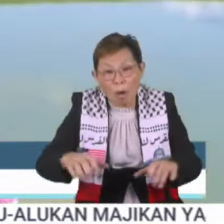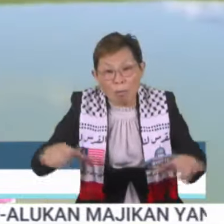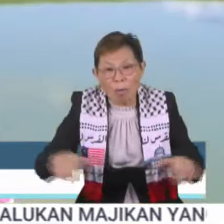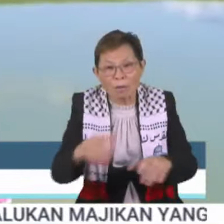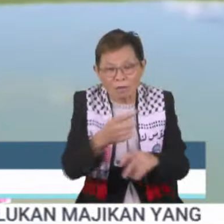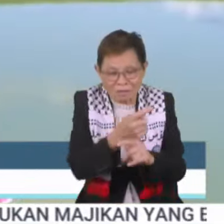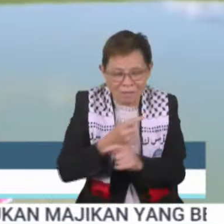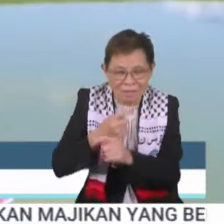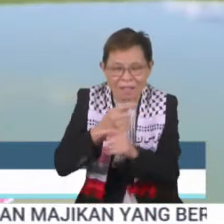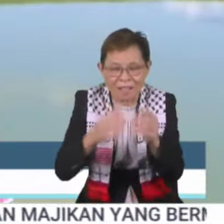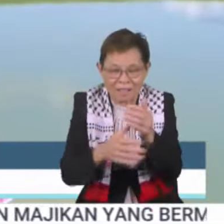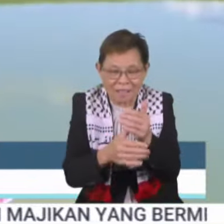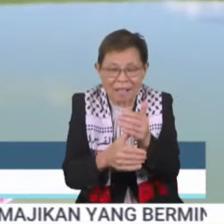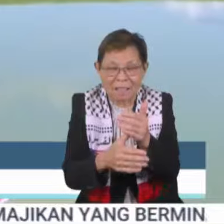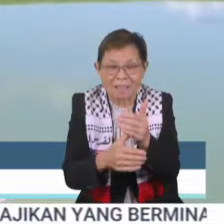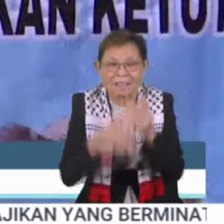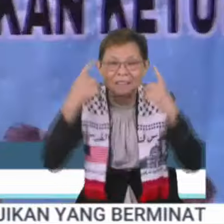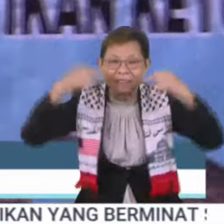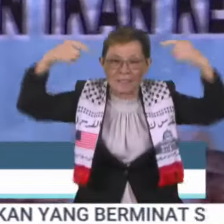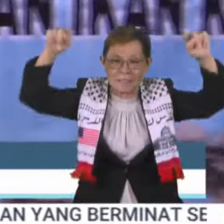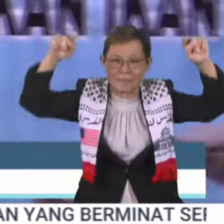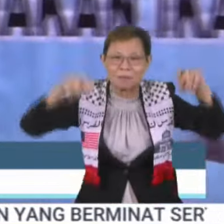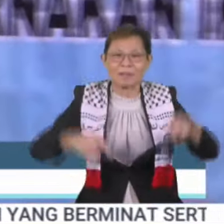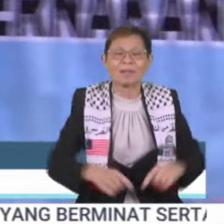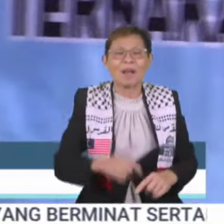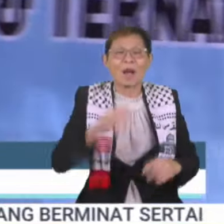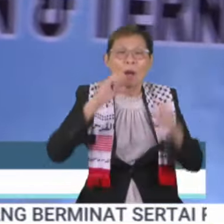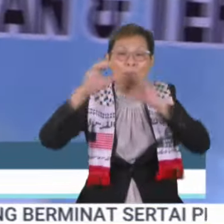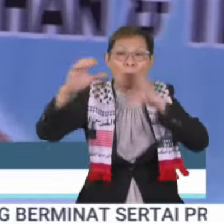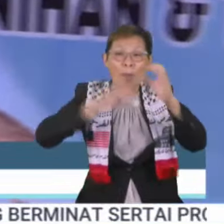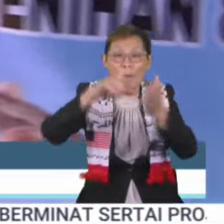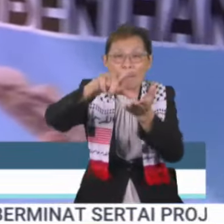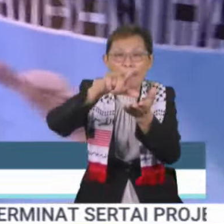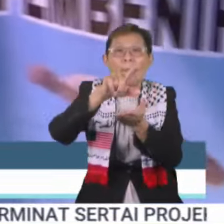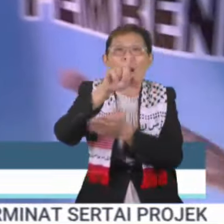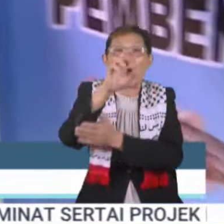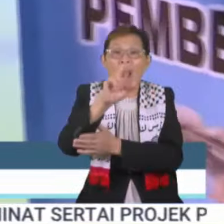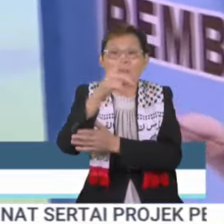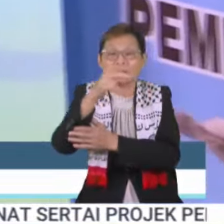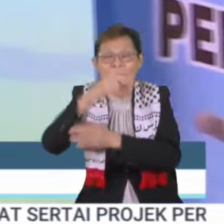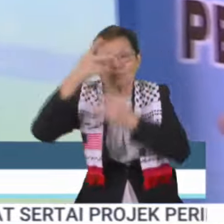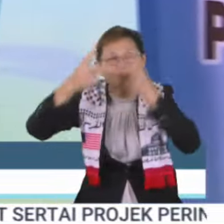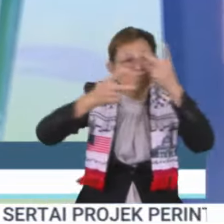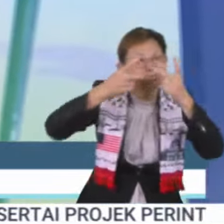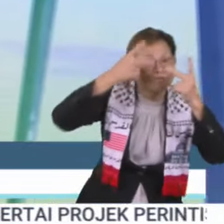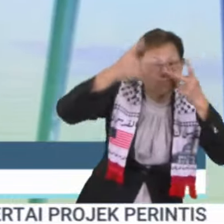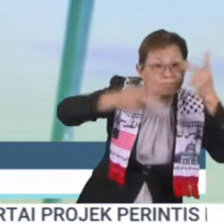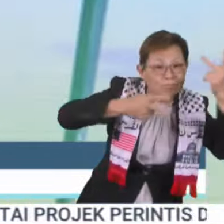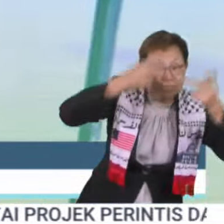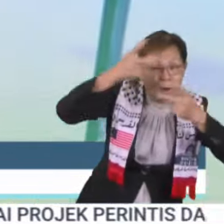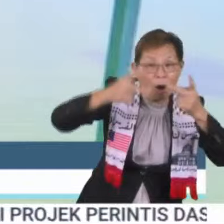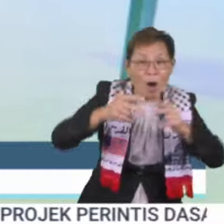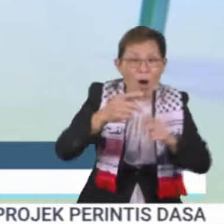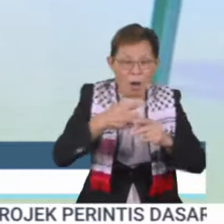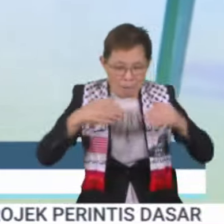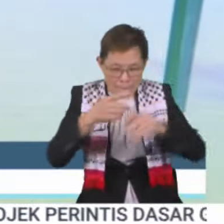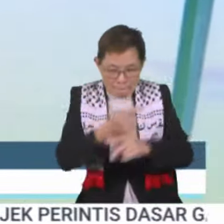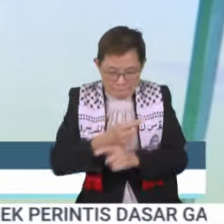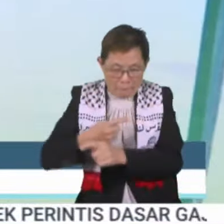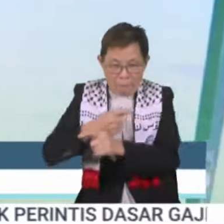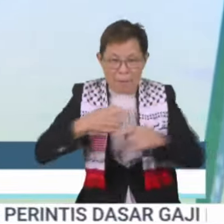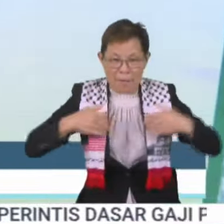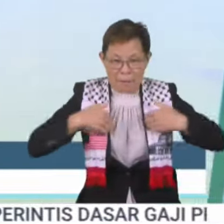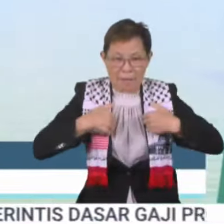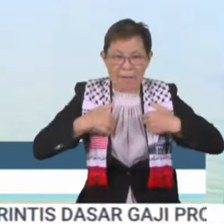jalankan ternakan ini dengan jayanya. Beliau bercakap kepada RTM selepas meninjau projek peternakan ikan ketutu di